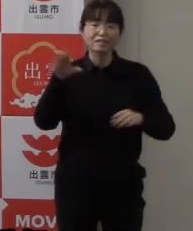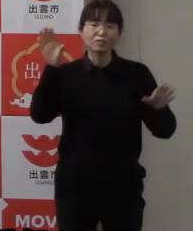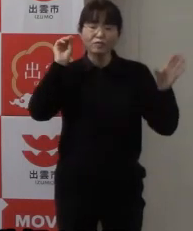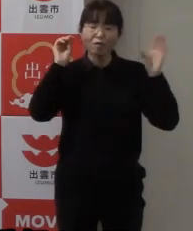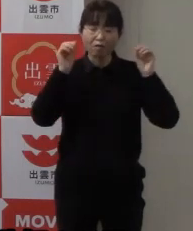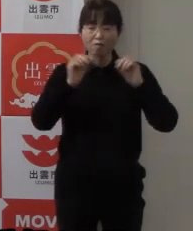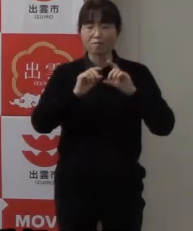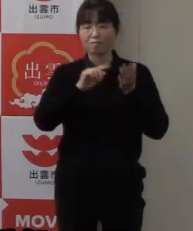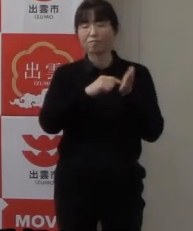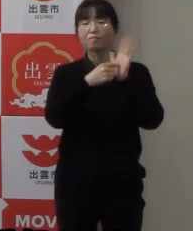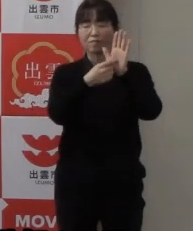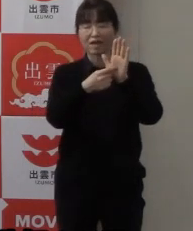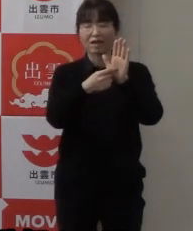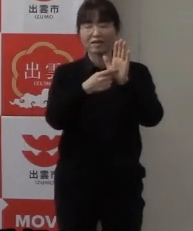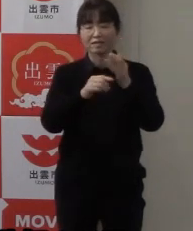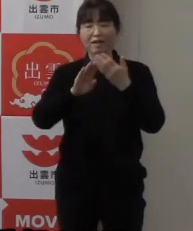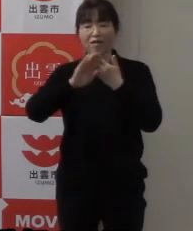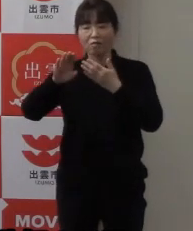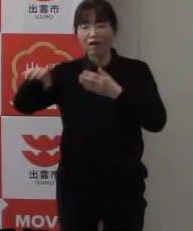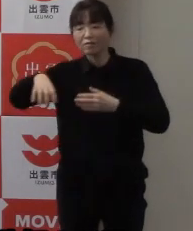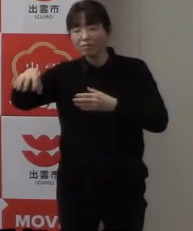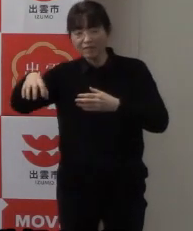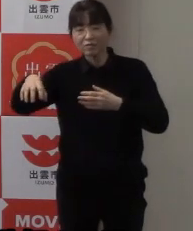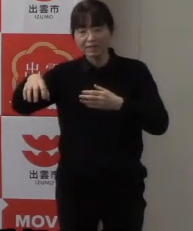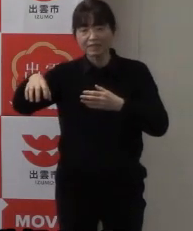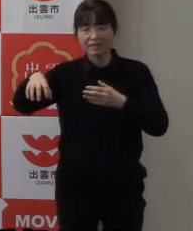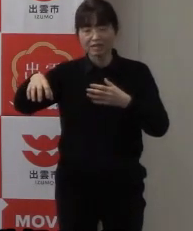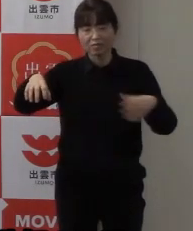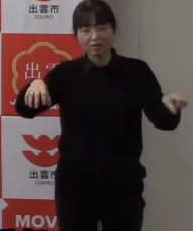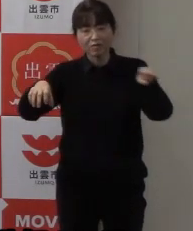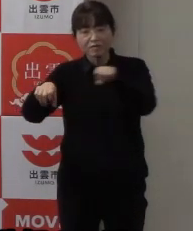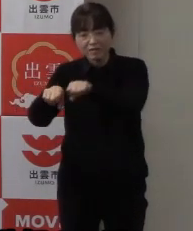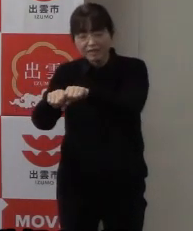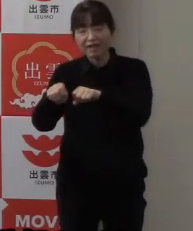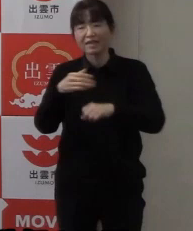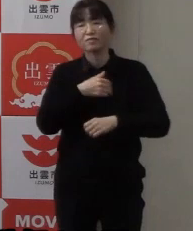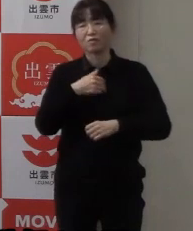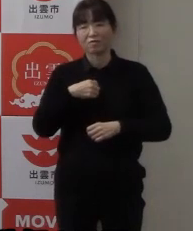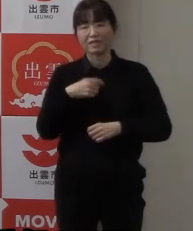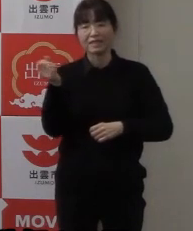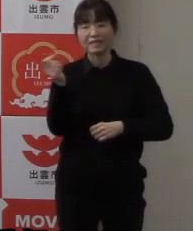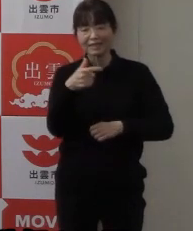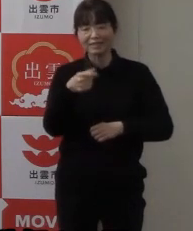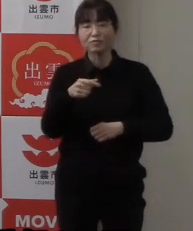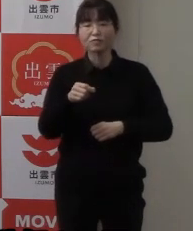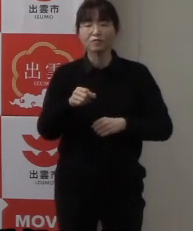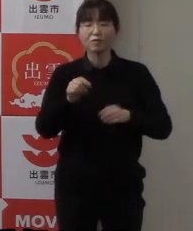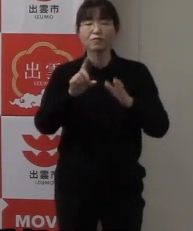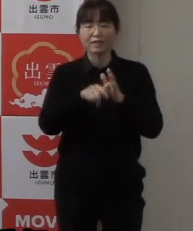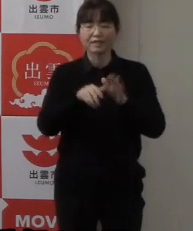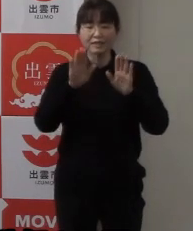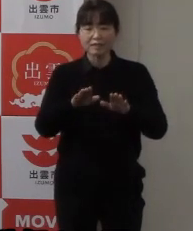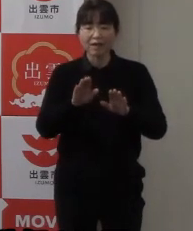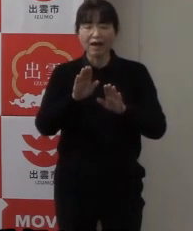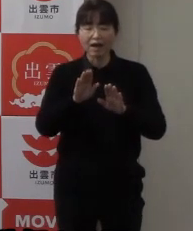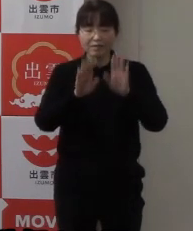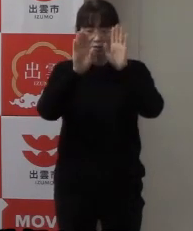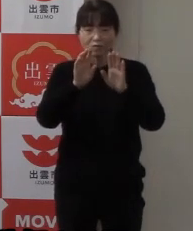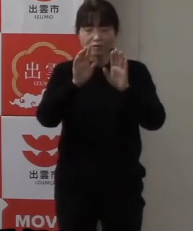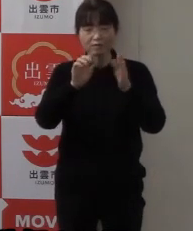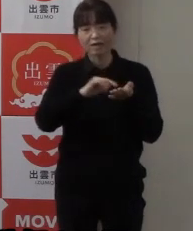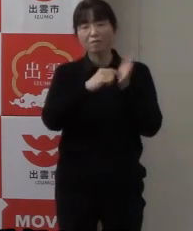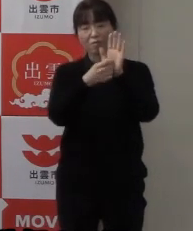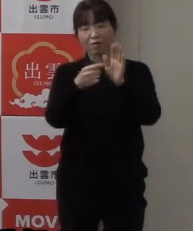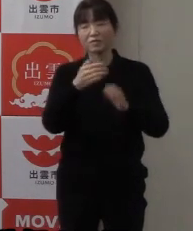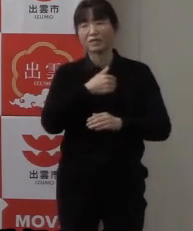出してですね、外部のサイトにこれを誘導して、緊急時には今こういうことが行われていますということをこう